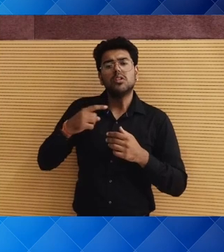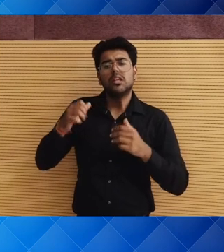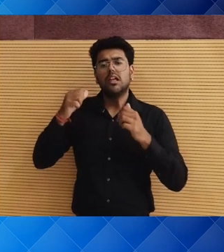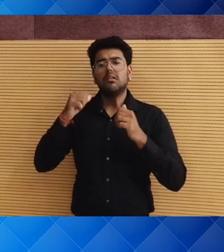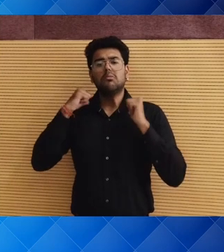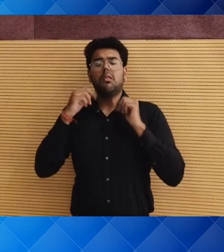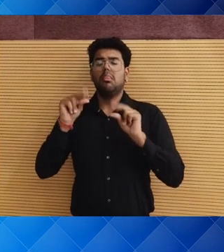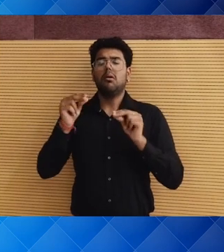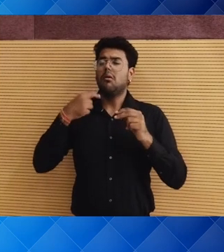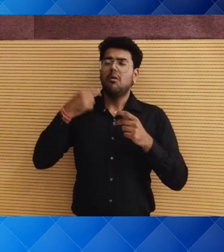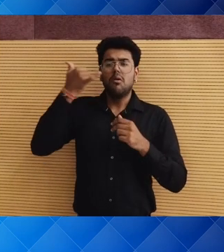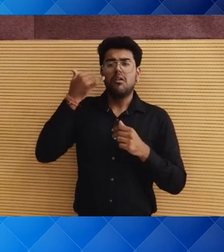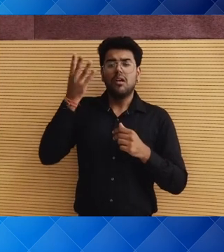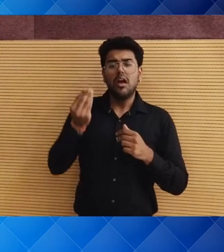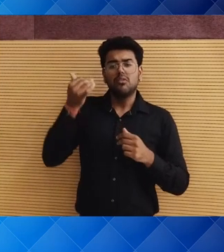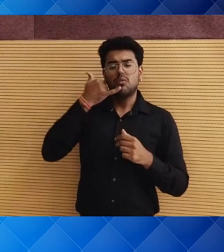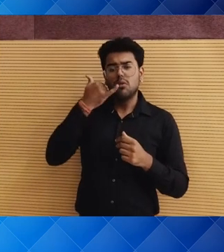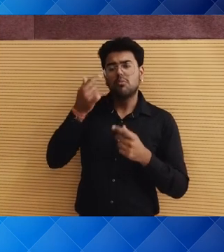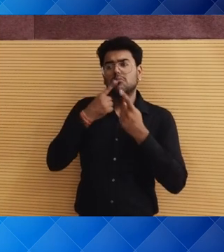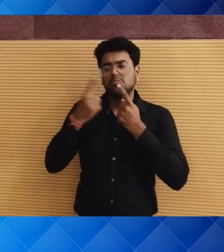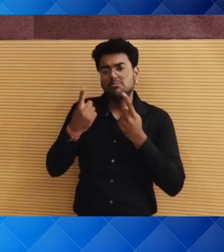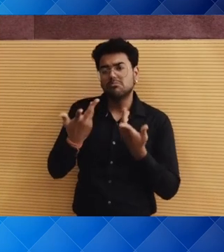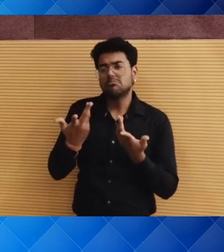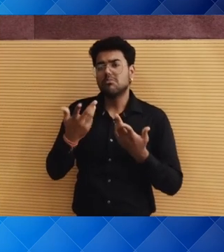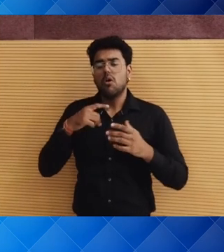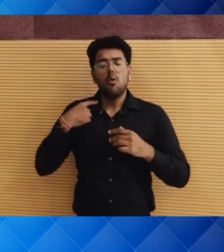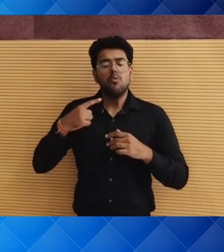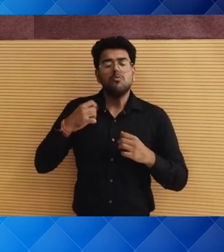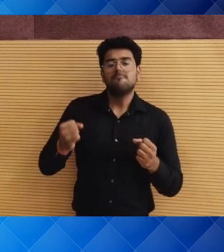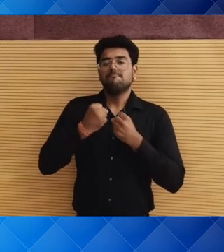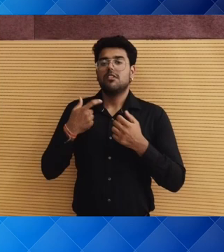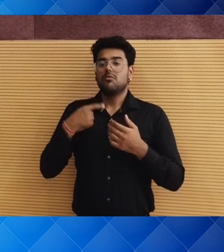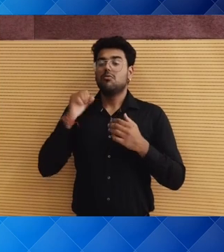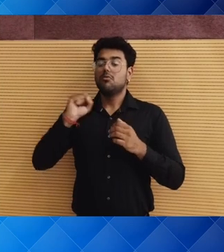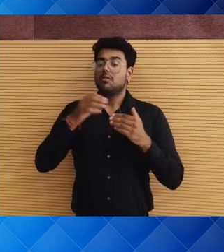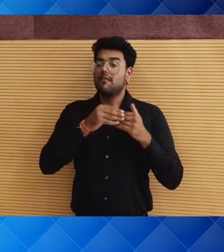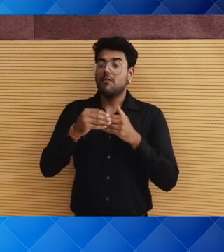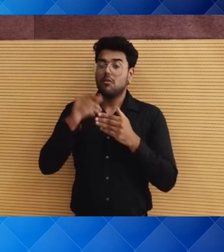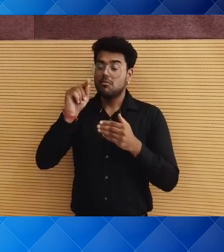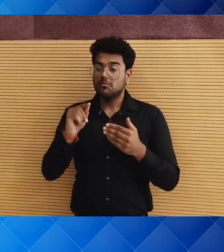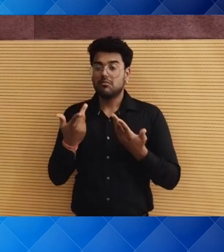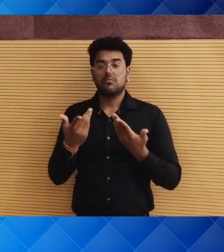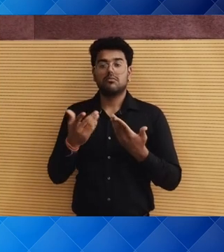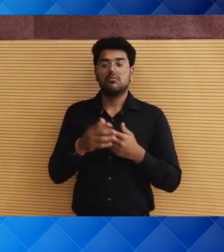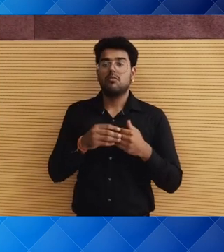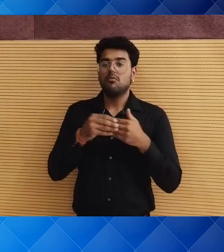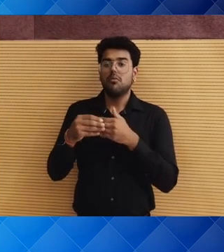रात में भी हम फोन पे बात करते थे हर समय। तो मैडम आपका ये मार्गदर्शन, प्रेरणा, और